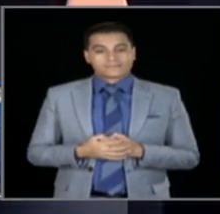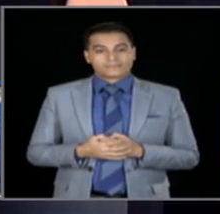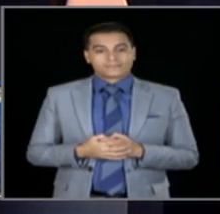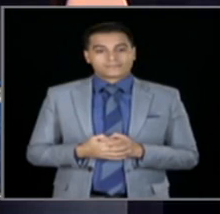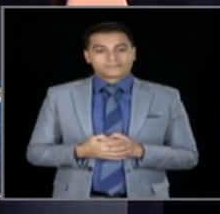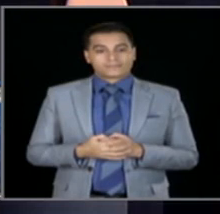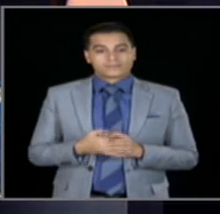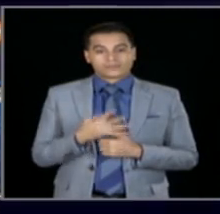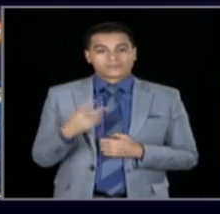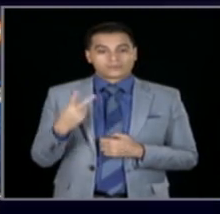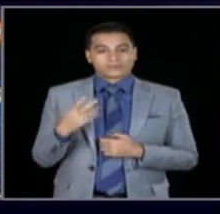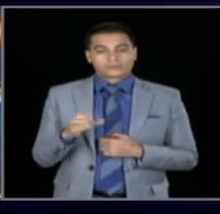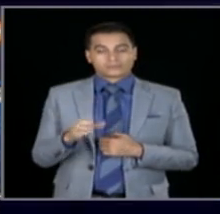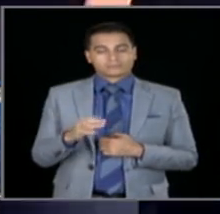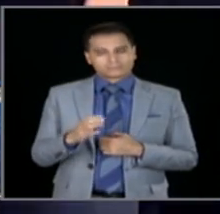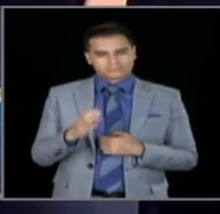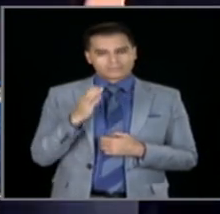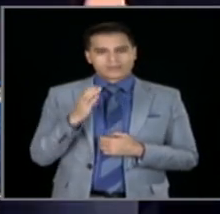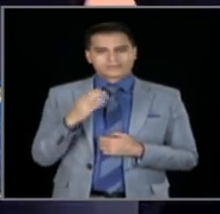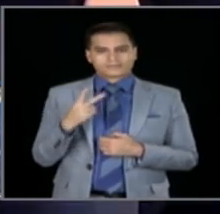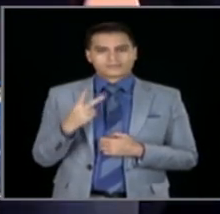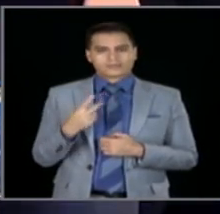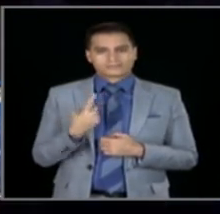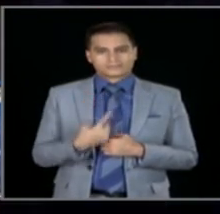492 الهدف الثاني